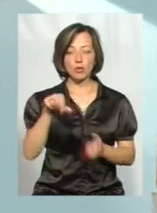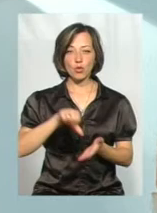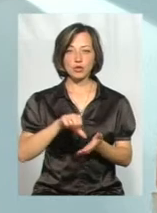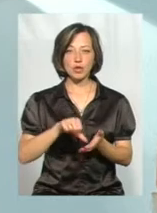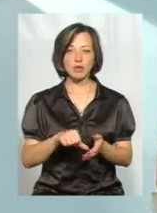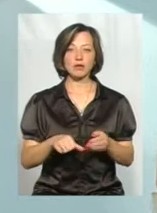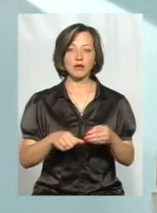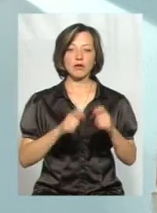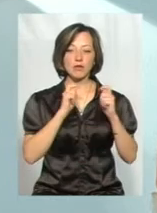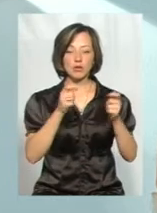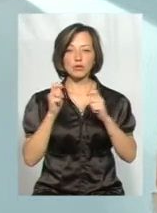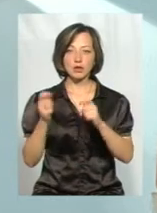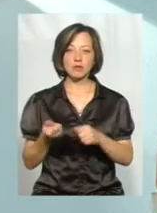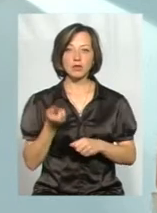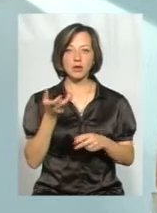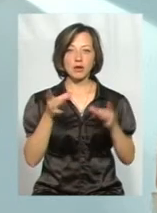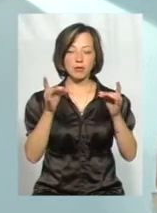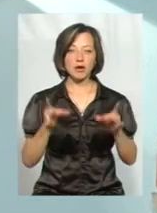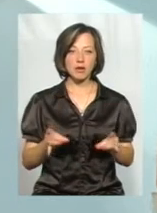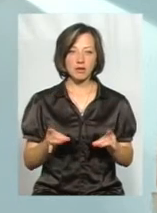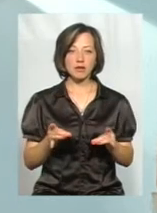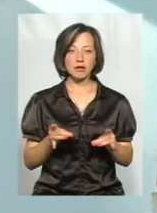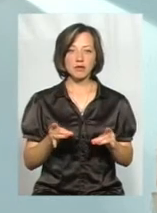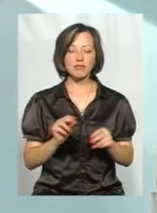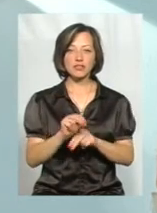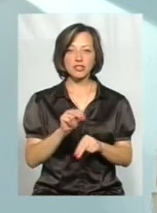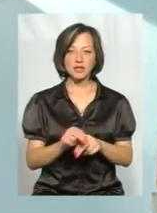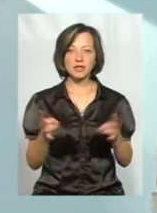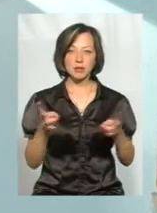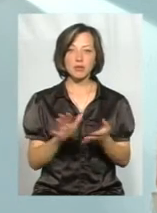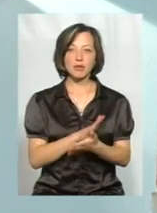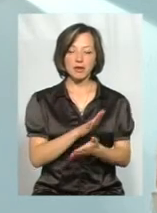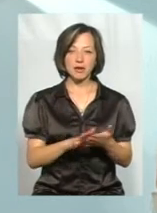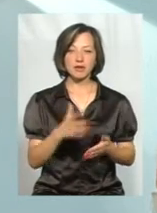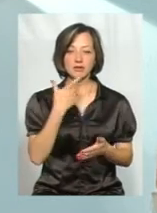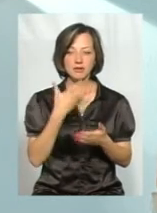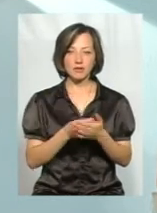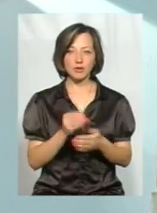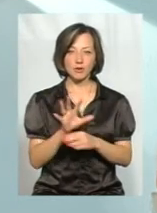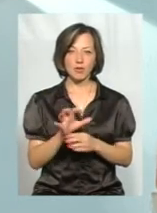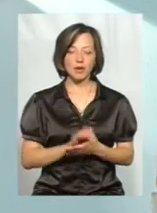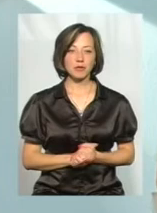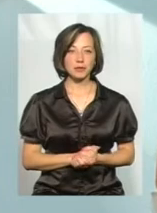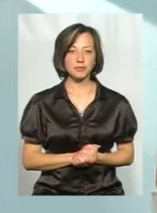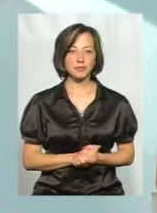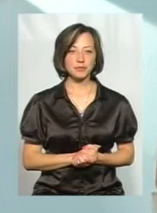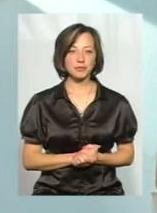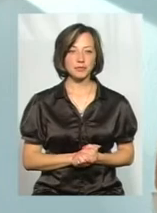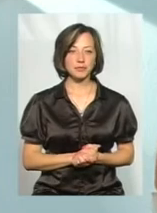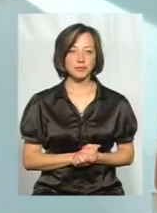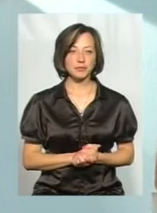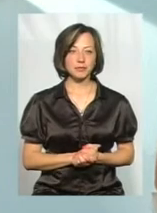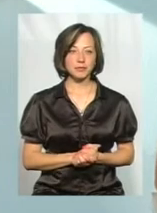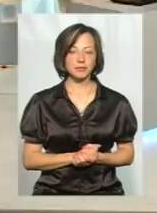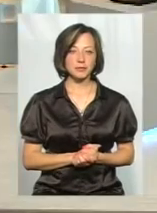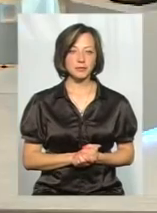ми вручали по декілька пакетів, якби вчили їх, що все-таки ж треба прибирати за собою, за